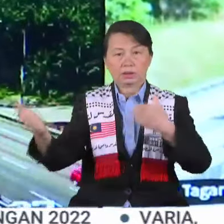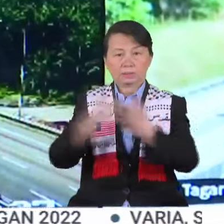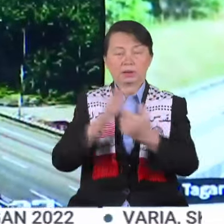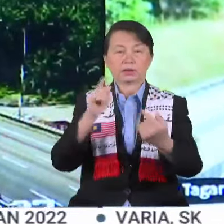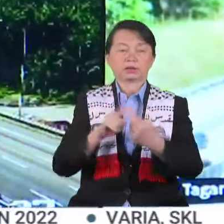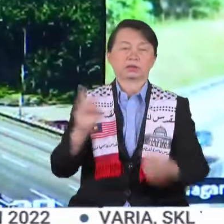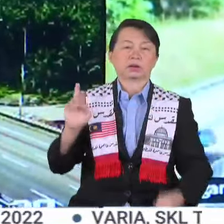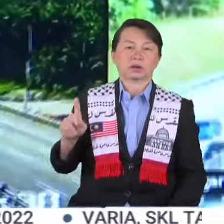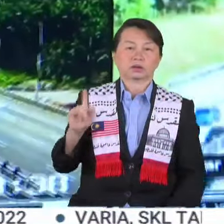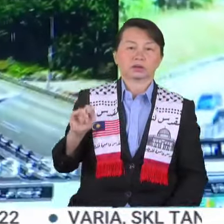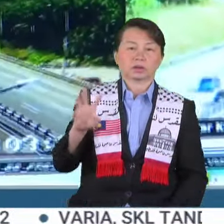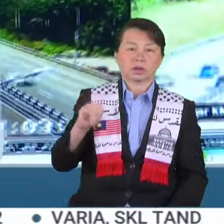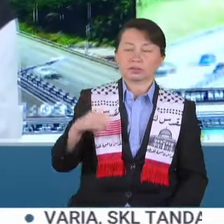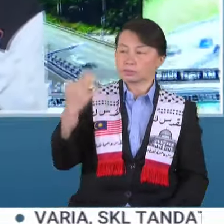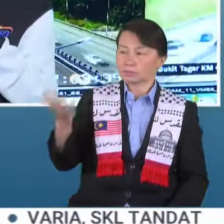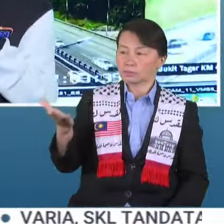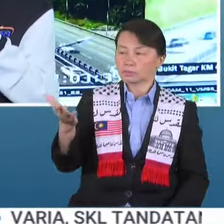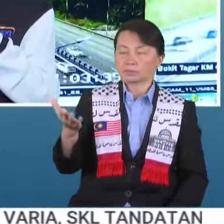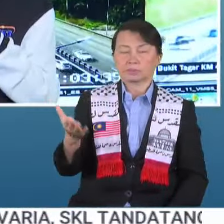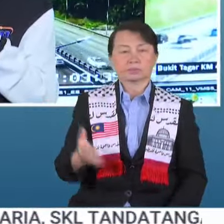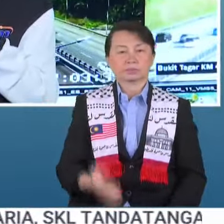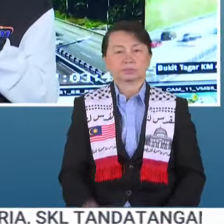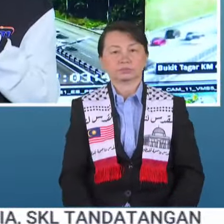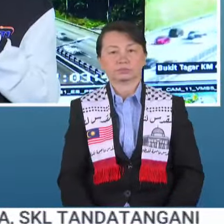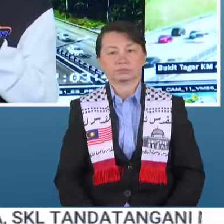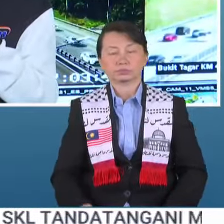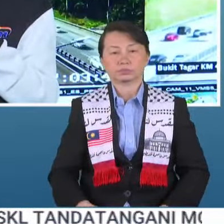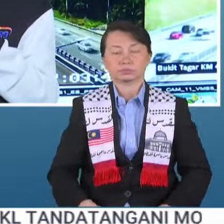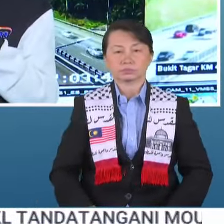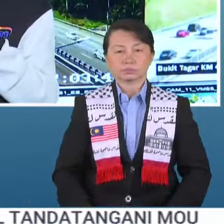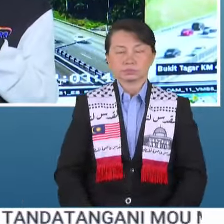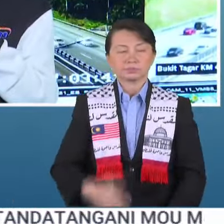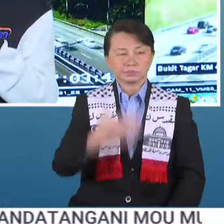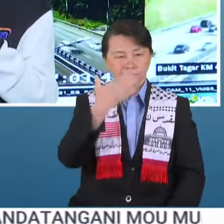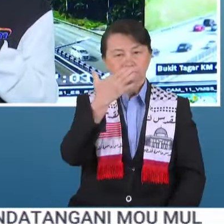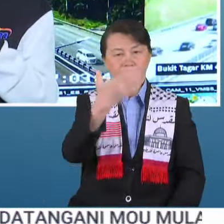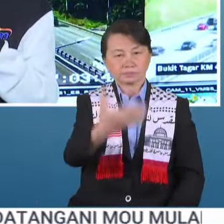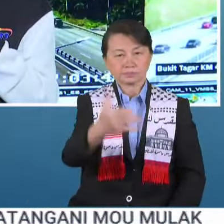kepada Zahira untuk berita wilayah seterusnya. Baik, terima kasih, Su. So.